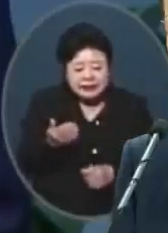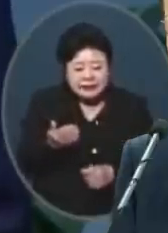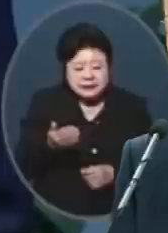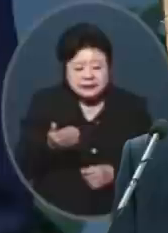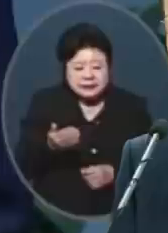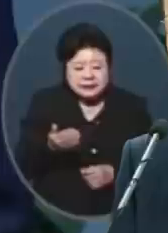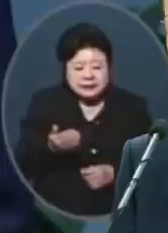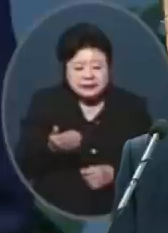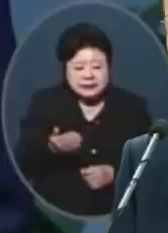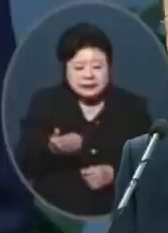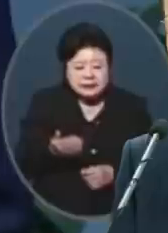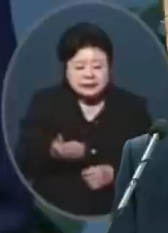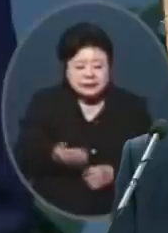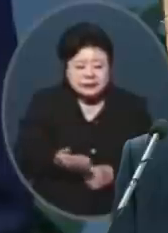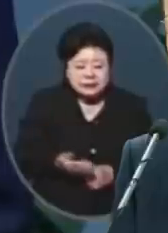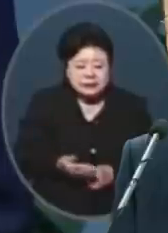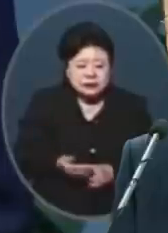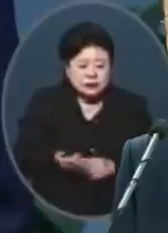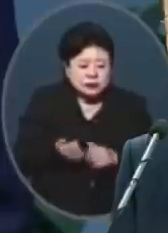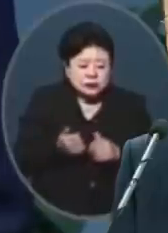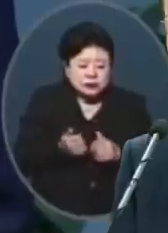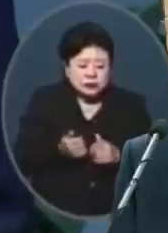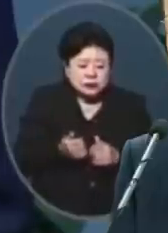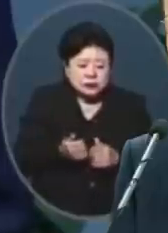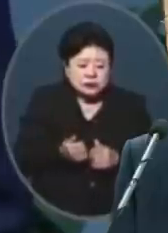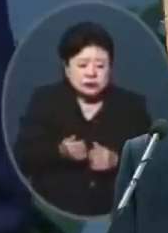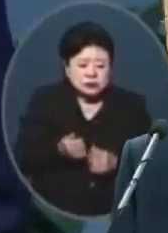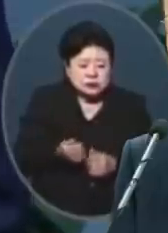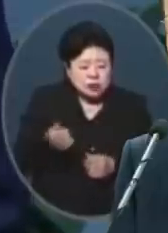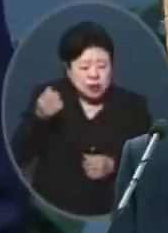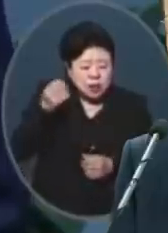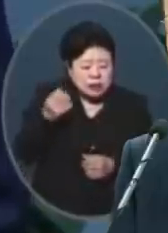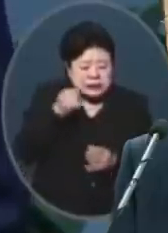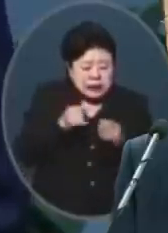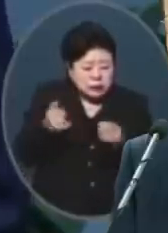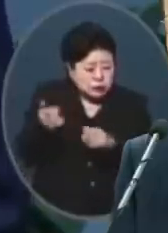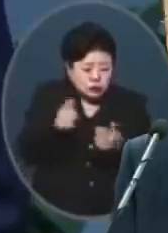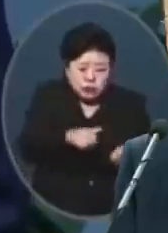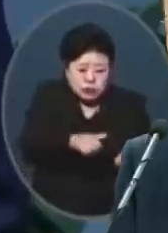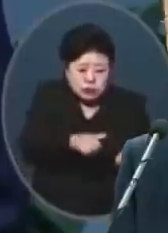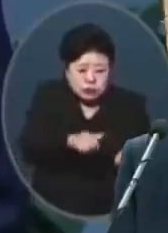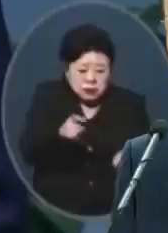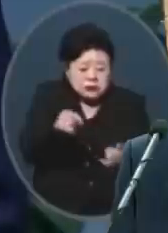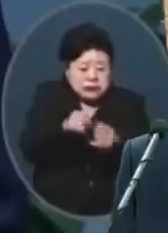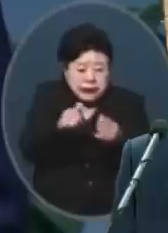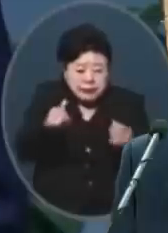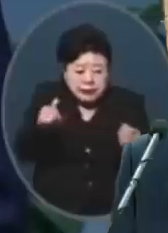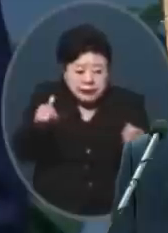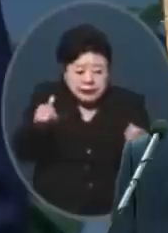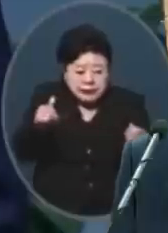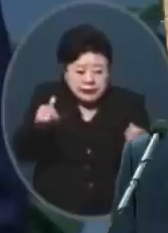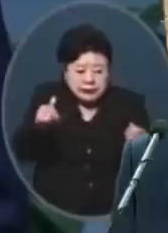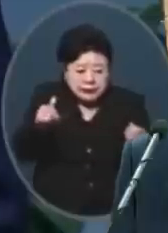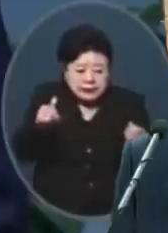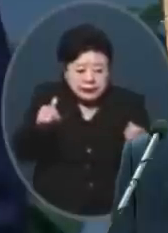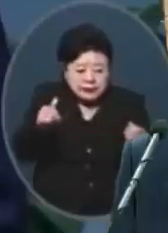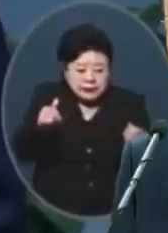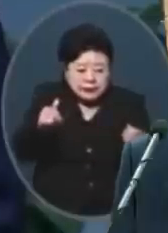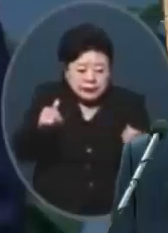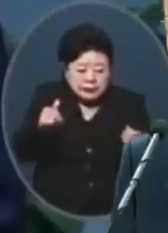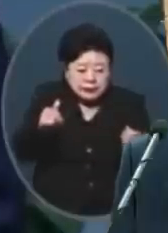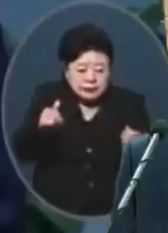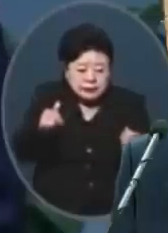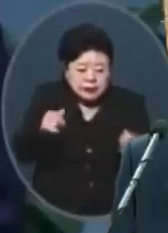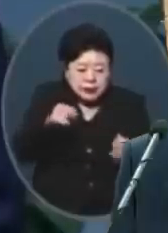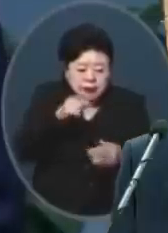잔 주었습니다 참된 당신은 죽었어요 당신은 그 사람을 겨울에 살고